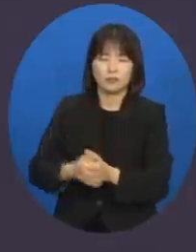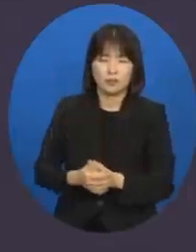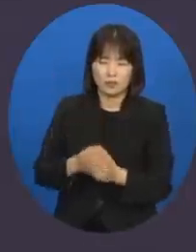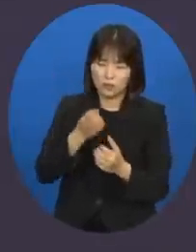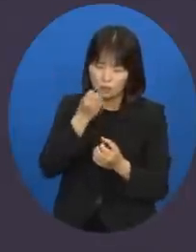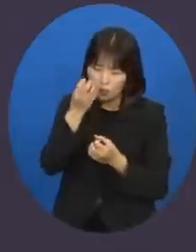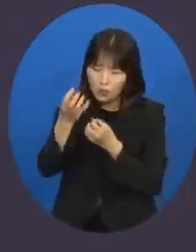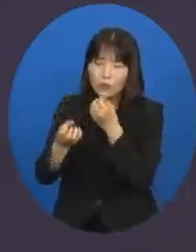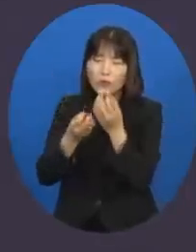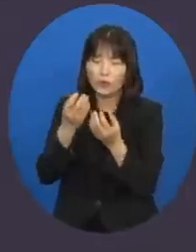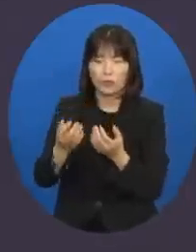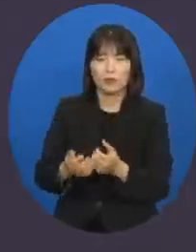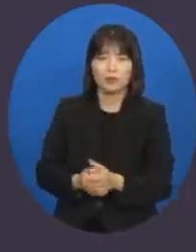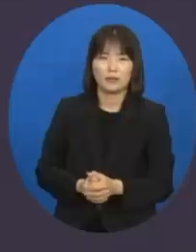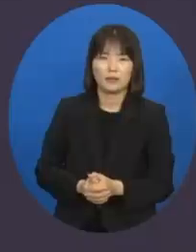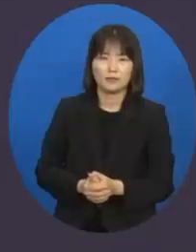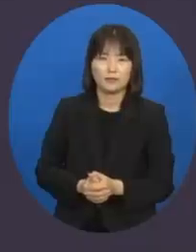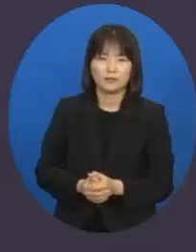고백이니까